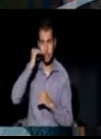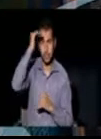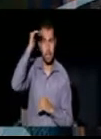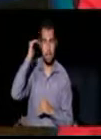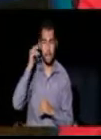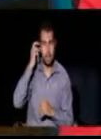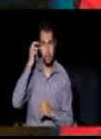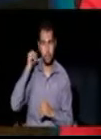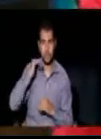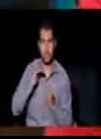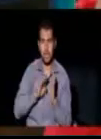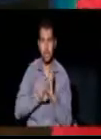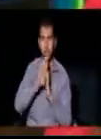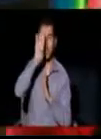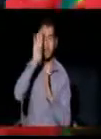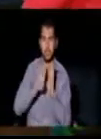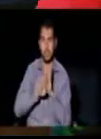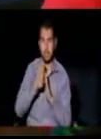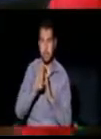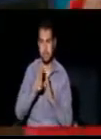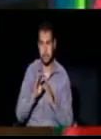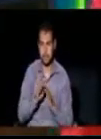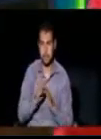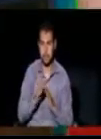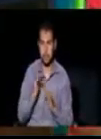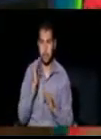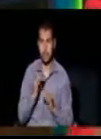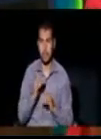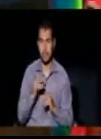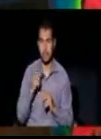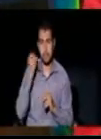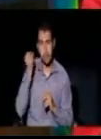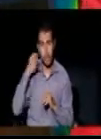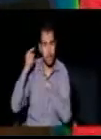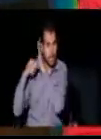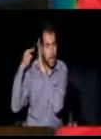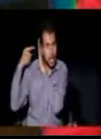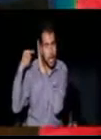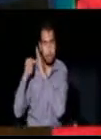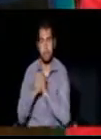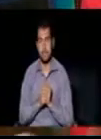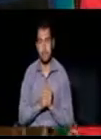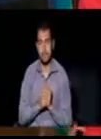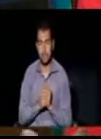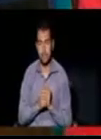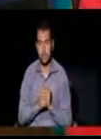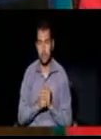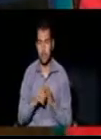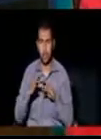فانا نفسي اخليهم ليهم يعدوا سقف الاحلام، ويبقى ليهم احلام، ويبقى ليهم ان هم يشتغلوا في كل